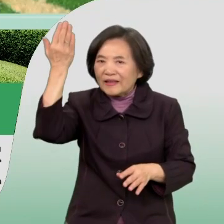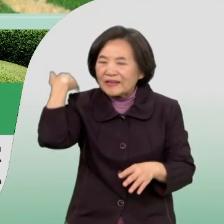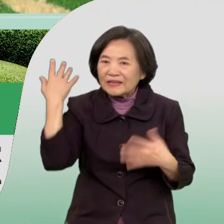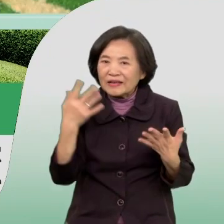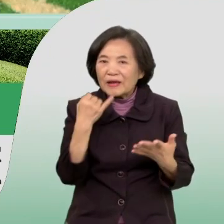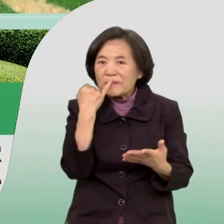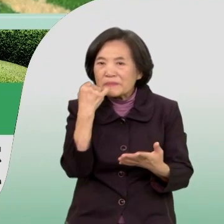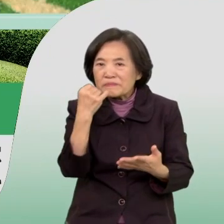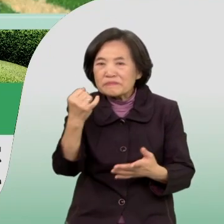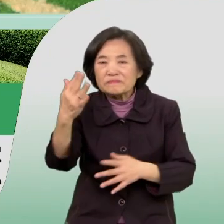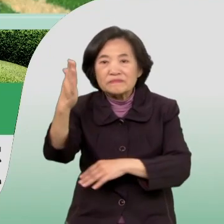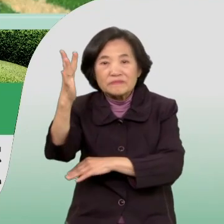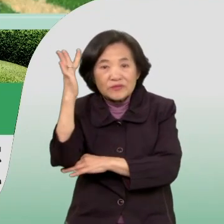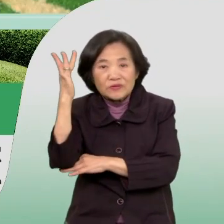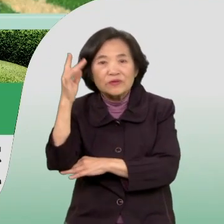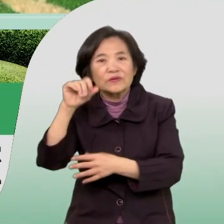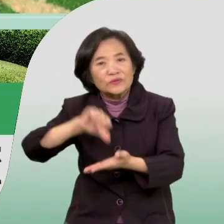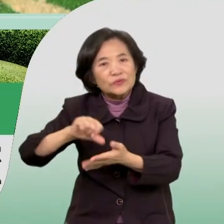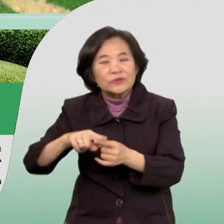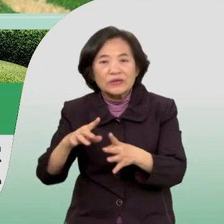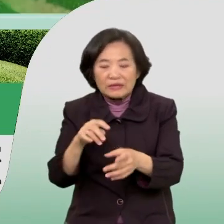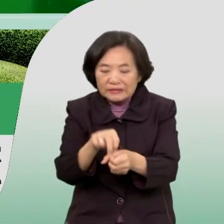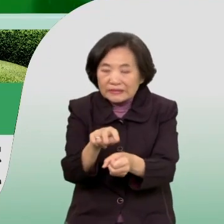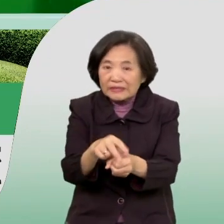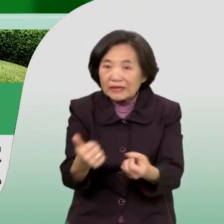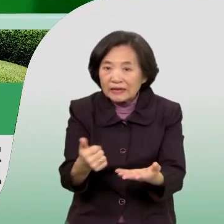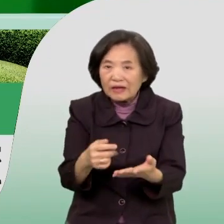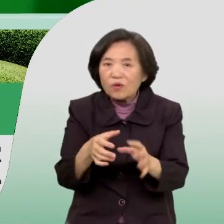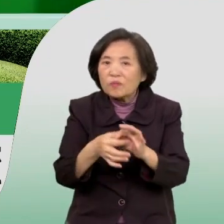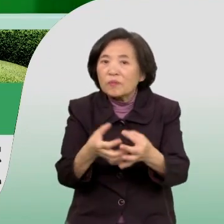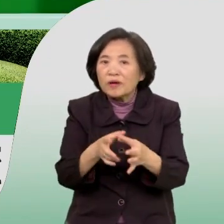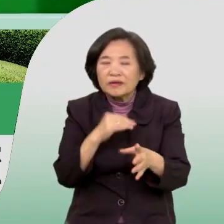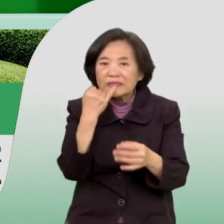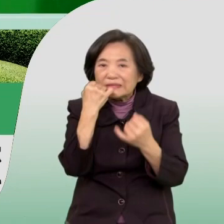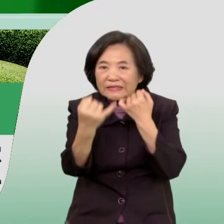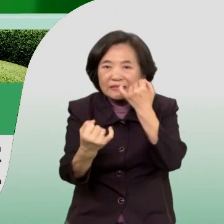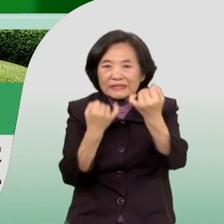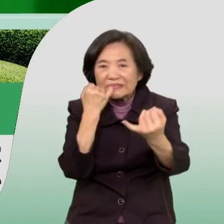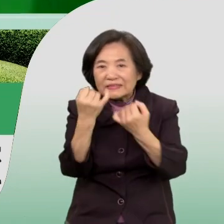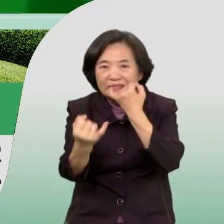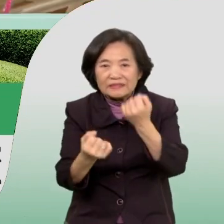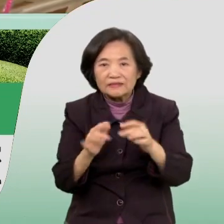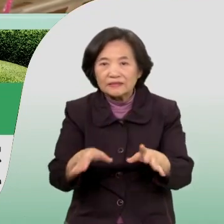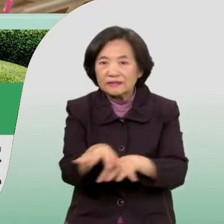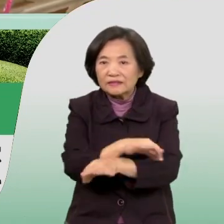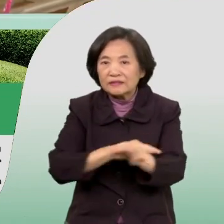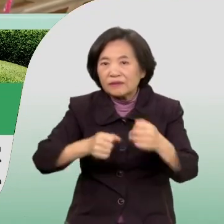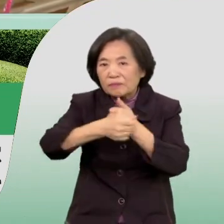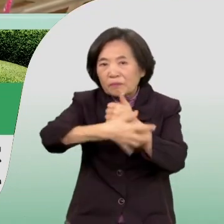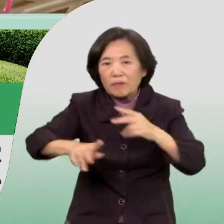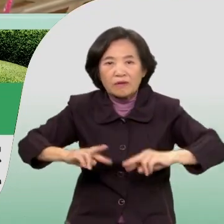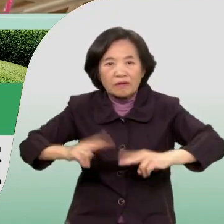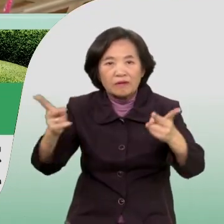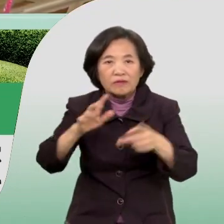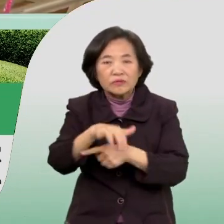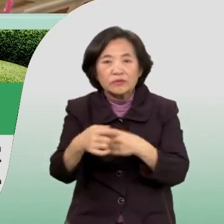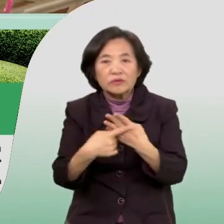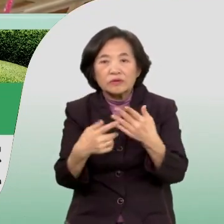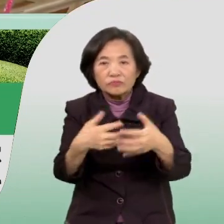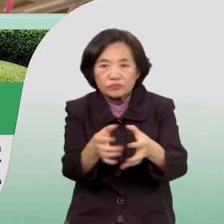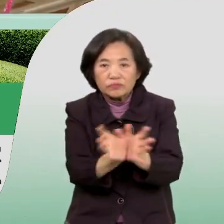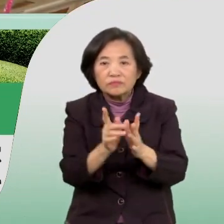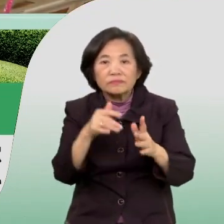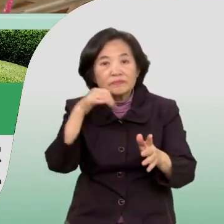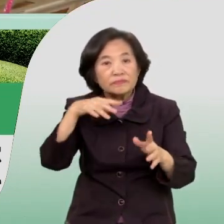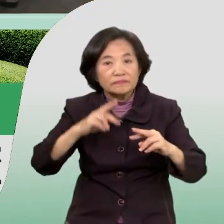农民跳白是种松的树，学参么？主角是回到爱秋参事。立下三业转型，农业铺苗栗改